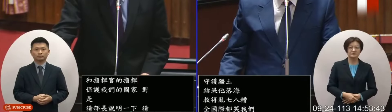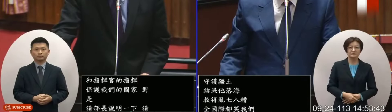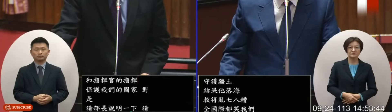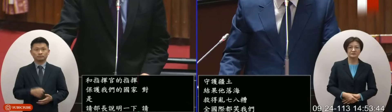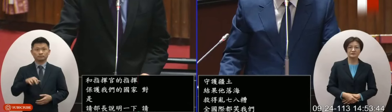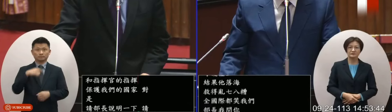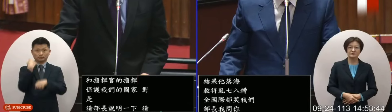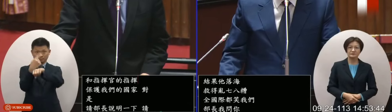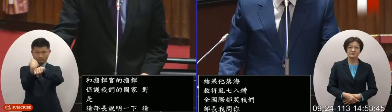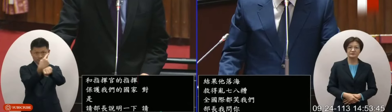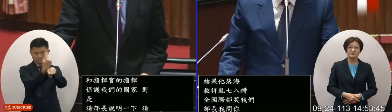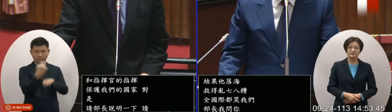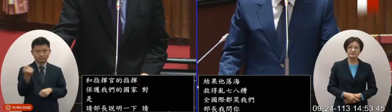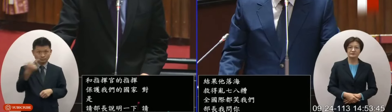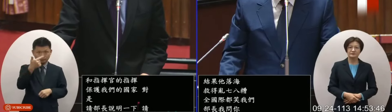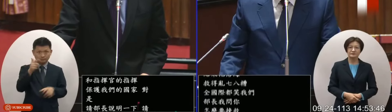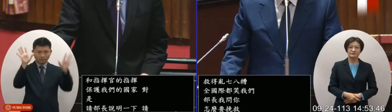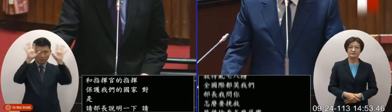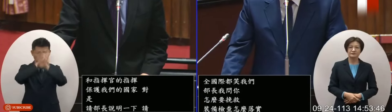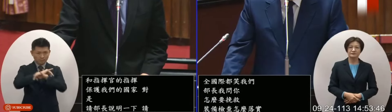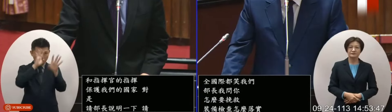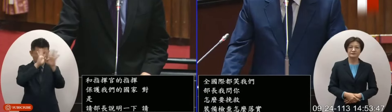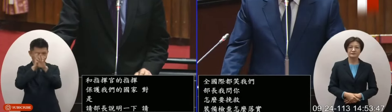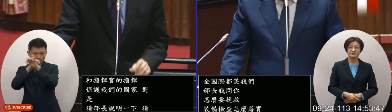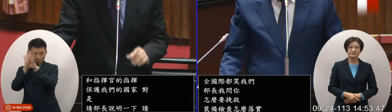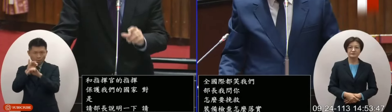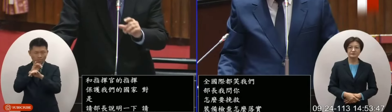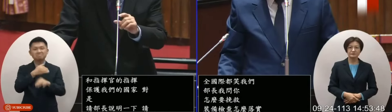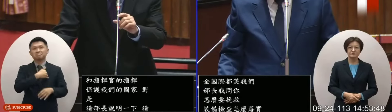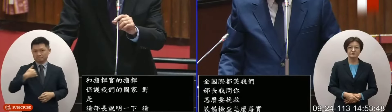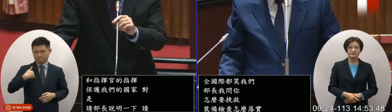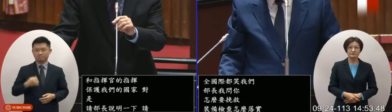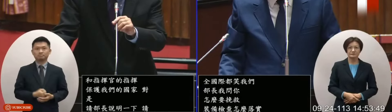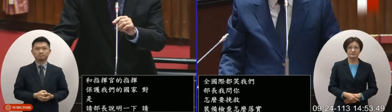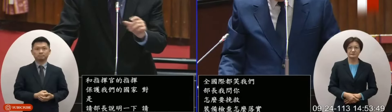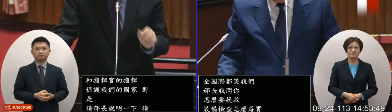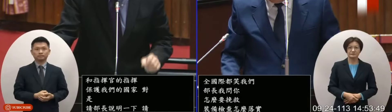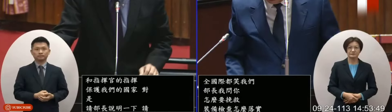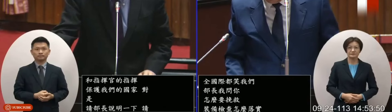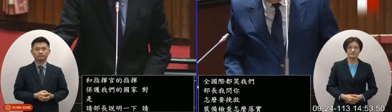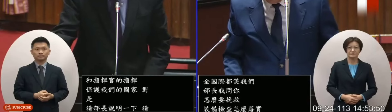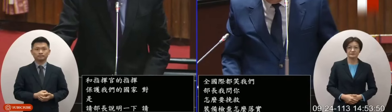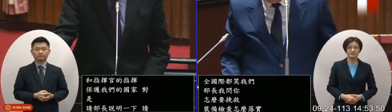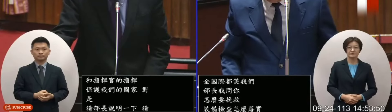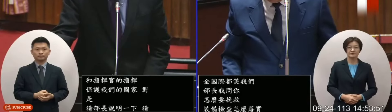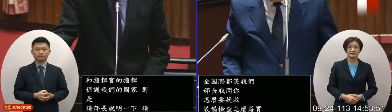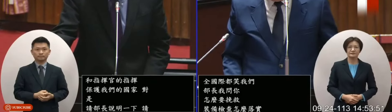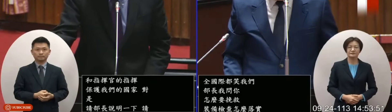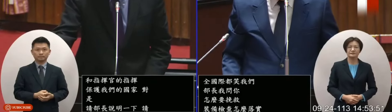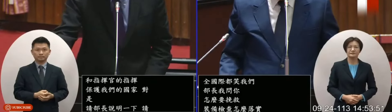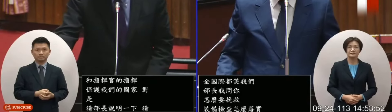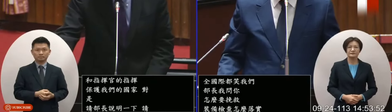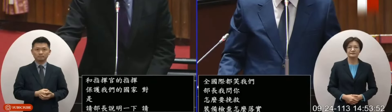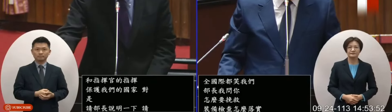个直升机有迄个夜间搜救的能力啦，所以。阮的这个能力是有啦，